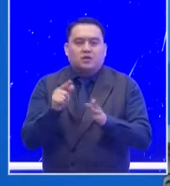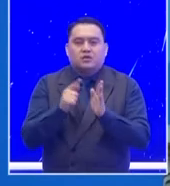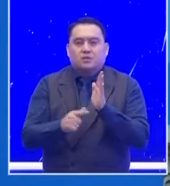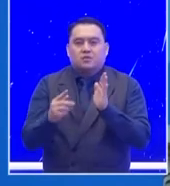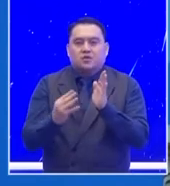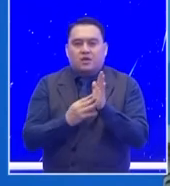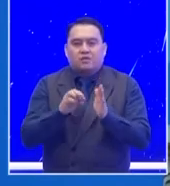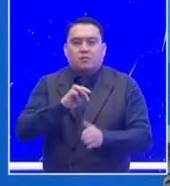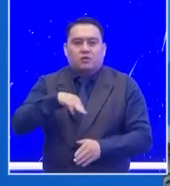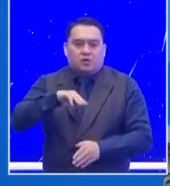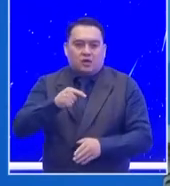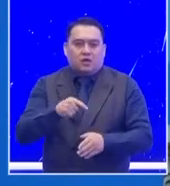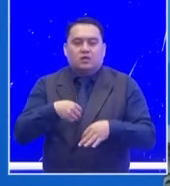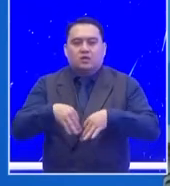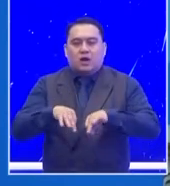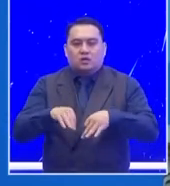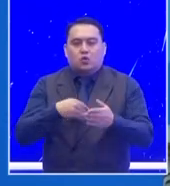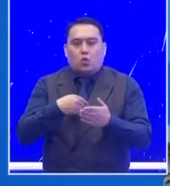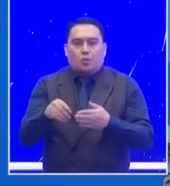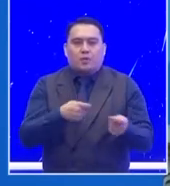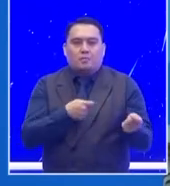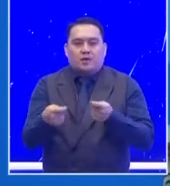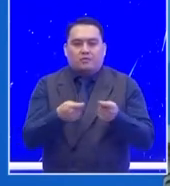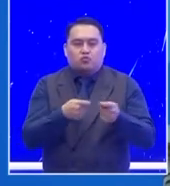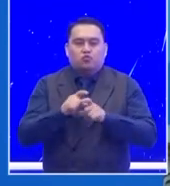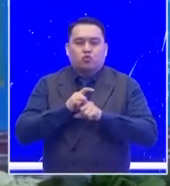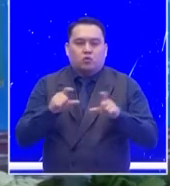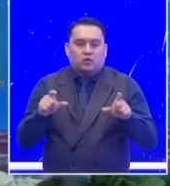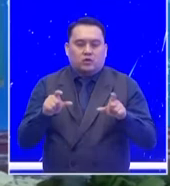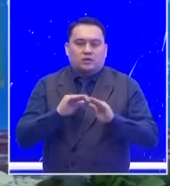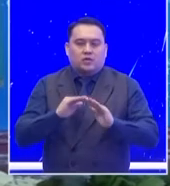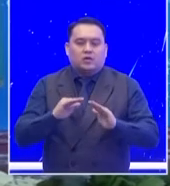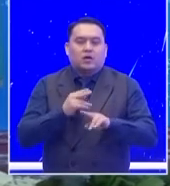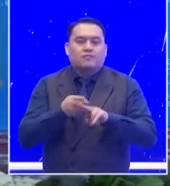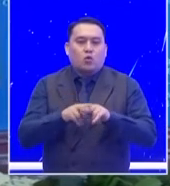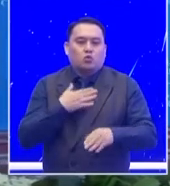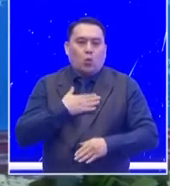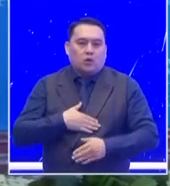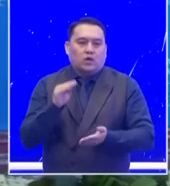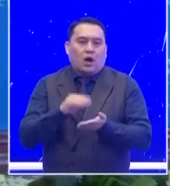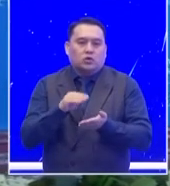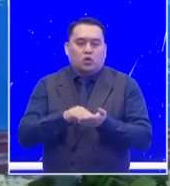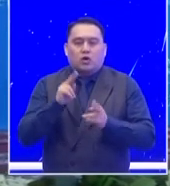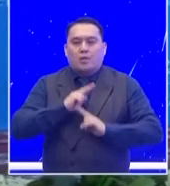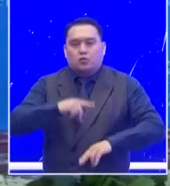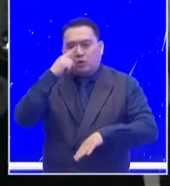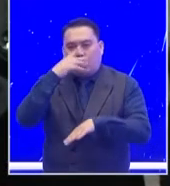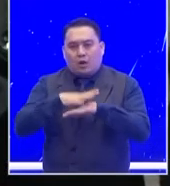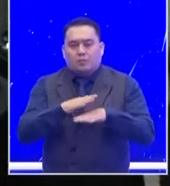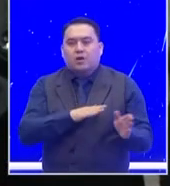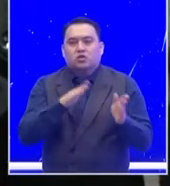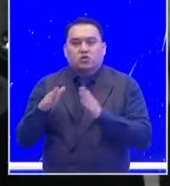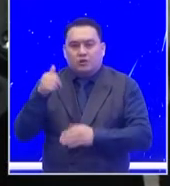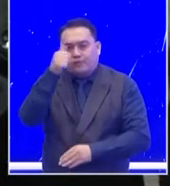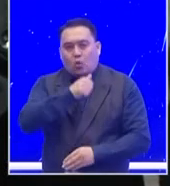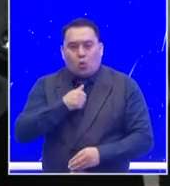79 миллионов на приобретение транспортных средств для перевозки школьников. Население дало удовлетворительную оценку работе акима за прошедший год.